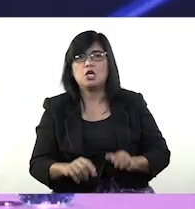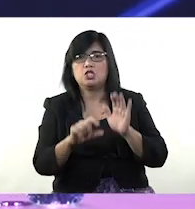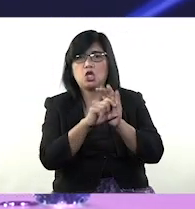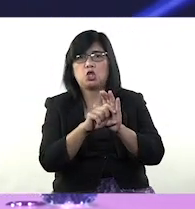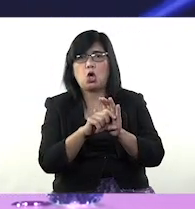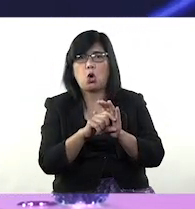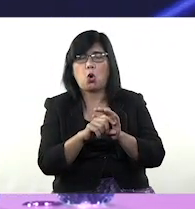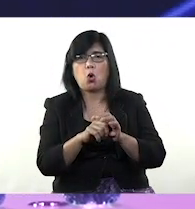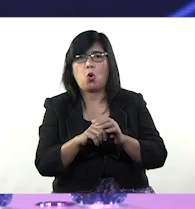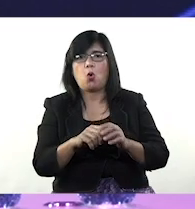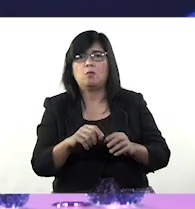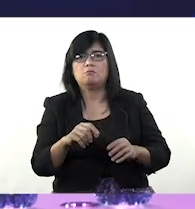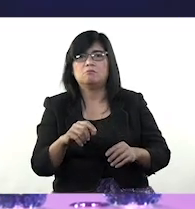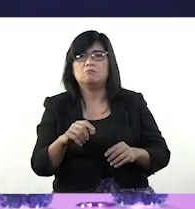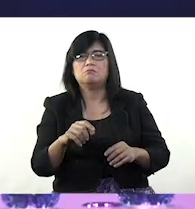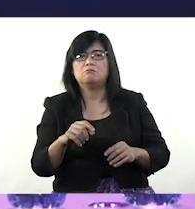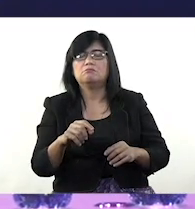orang yang boleh berdoa